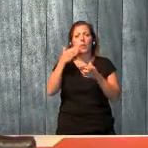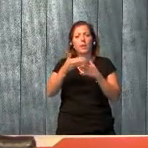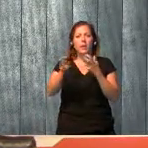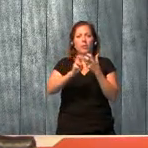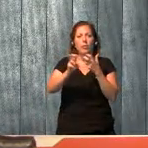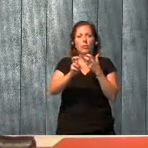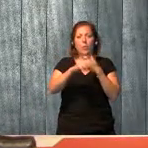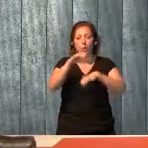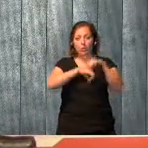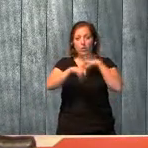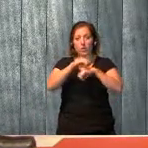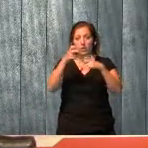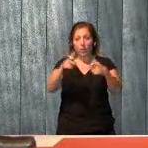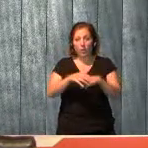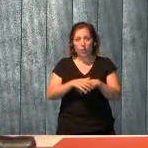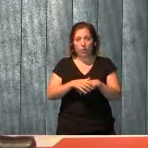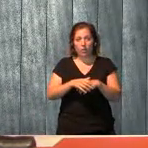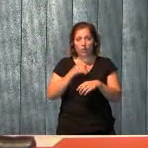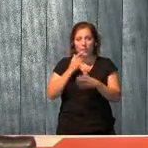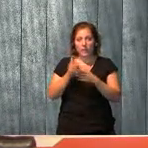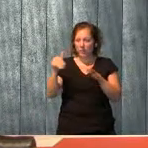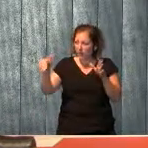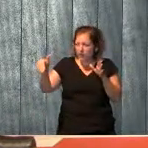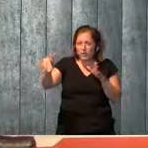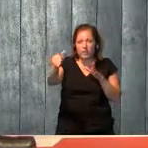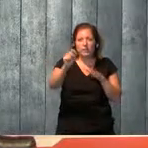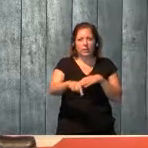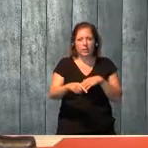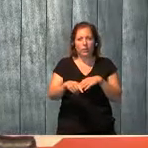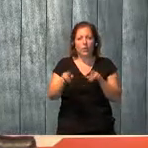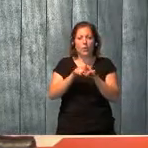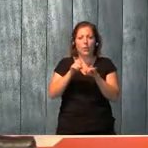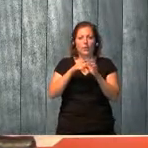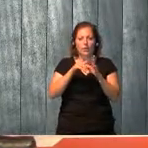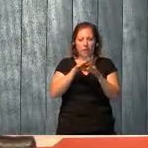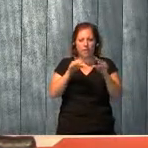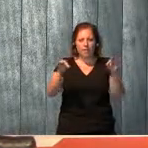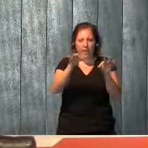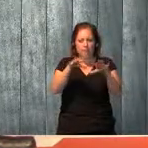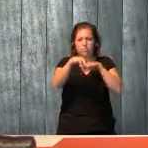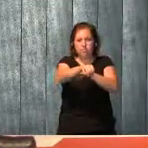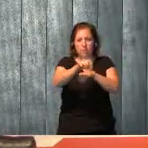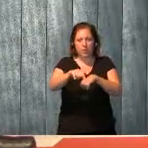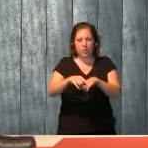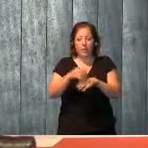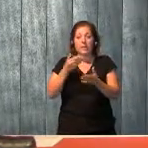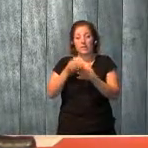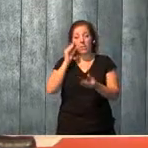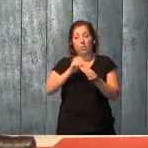transport, il faut chasser beaucoup de monde, il faut prendre des terrains, etc. Donc la question que je me pose,